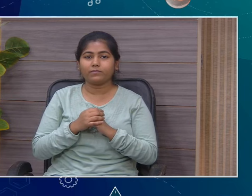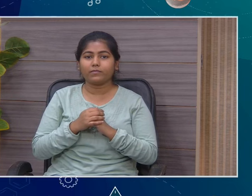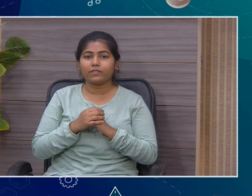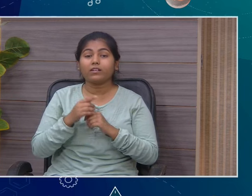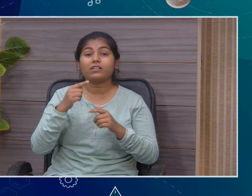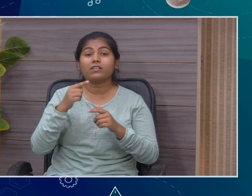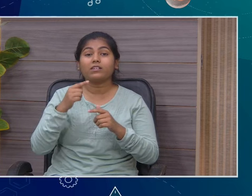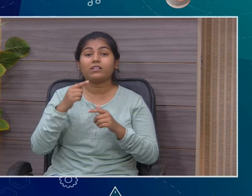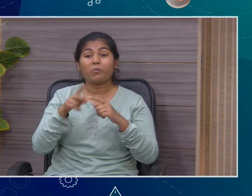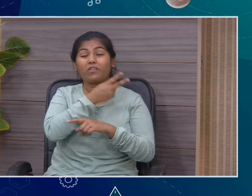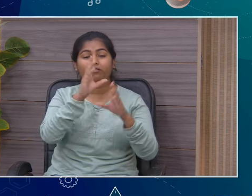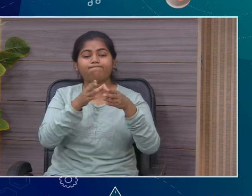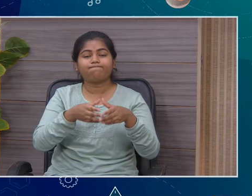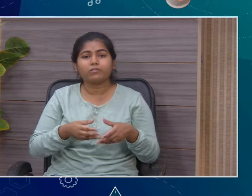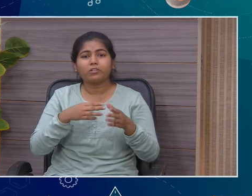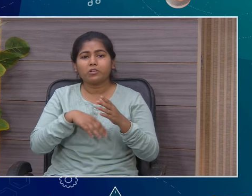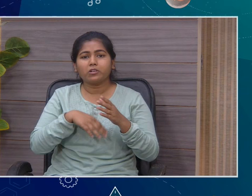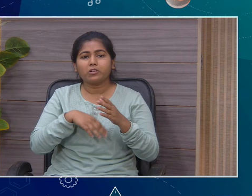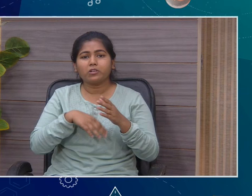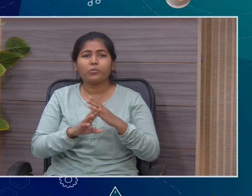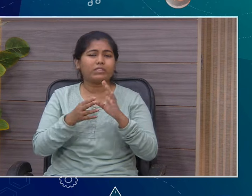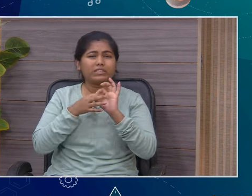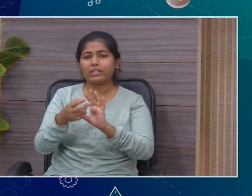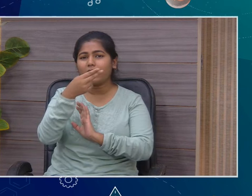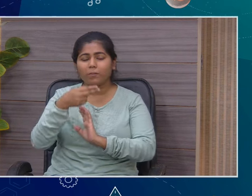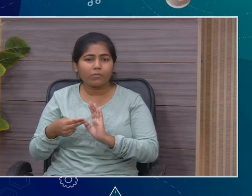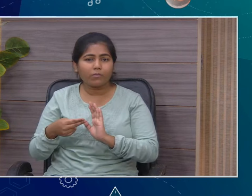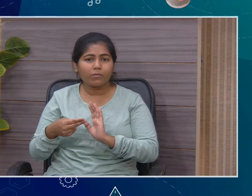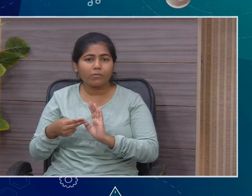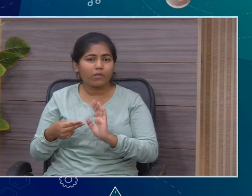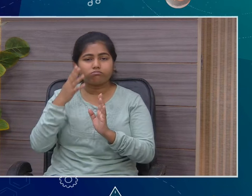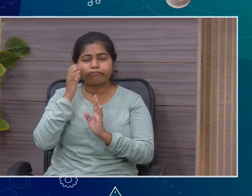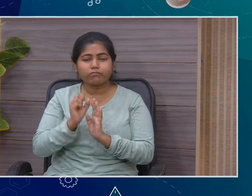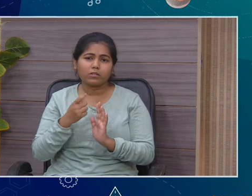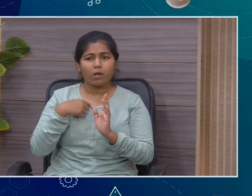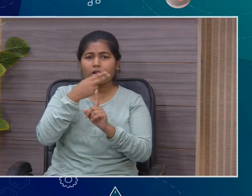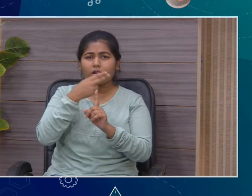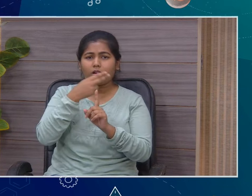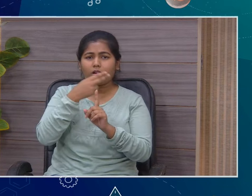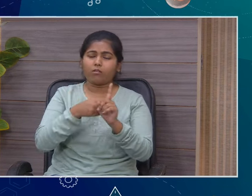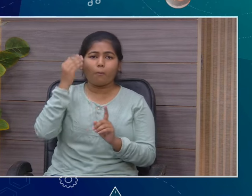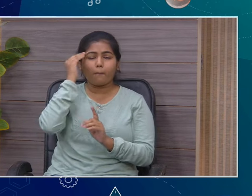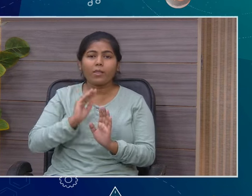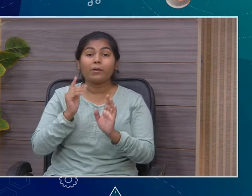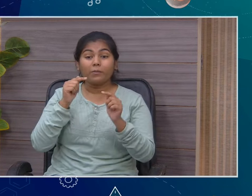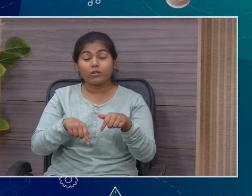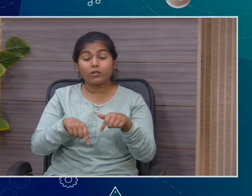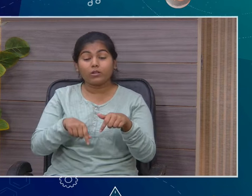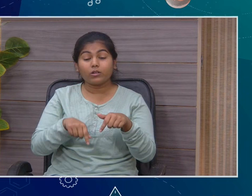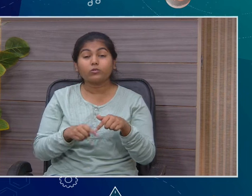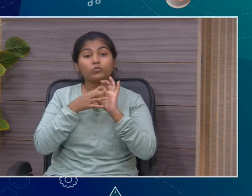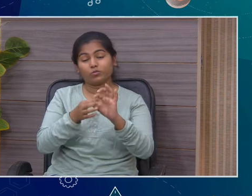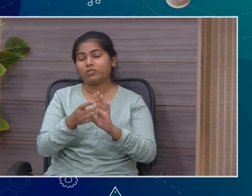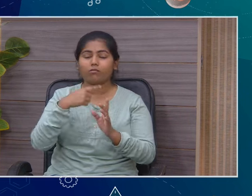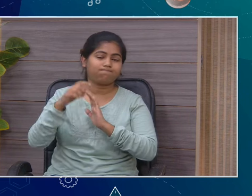आवर्तीय वर्गीकरण की जब बात होती है तो कुछ नाम हमें याद आते हैं, उन नामों से हम लोग वाकिफ तो हैं लेकिन उन्हें आज अच्छे से जान लेना